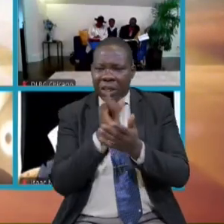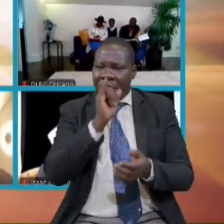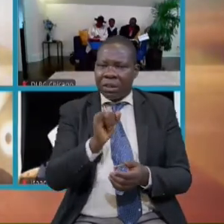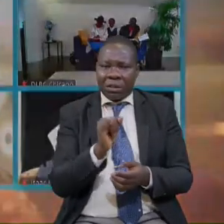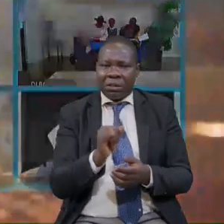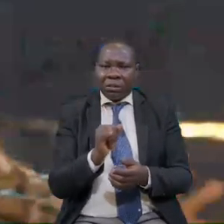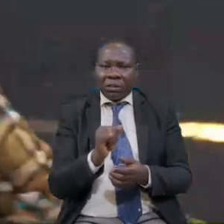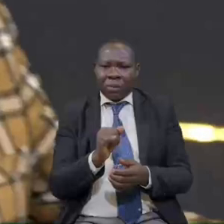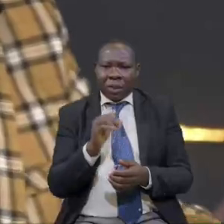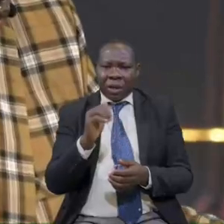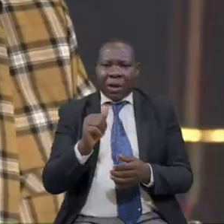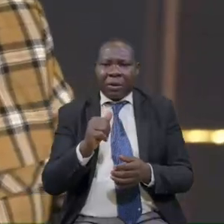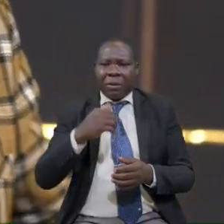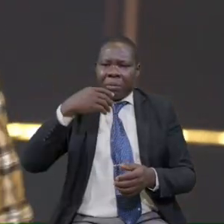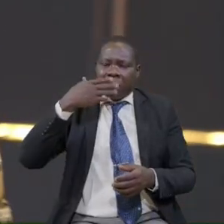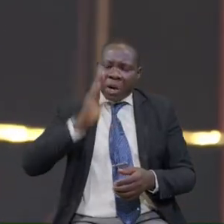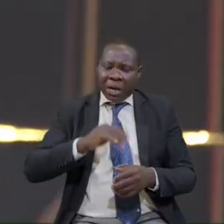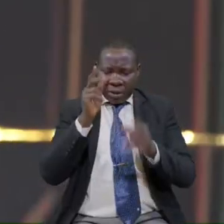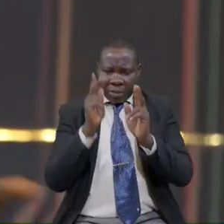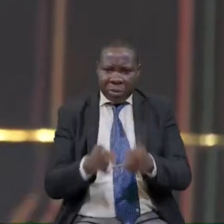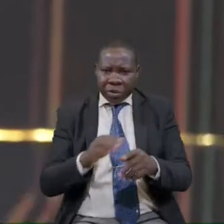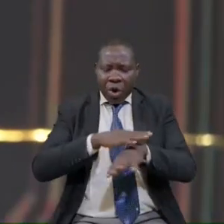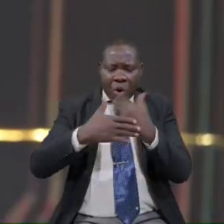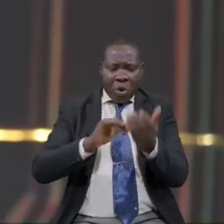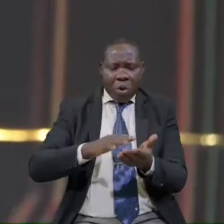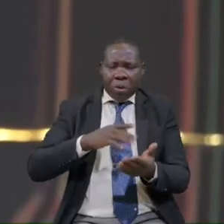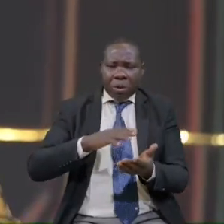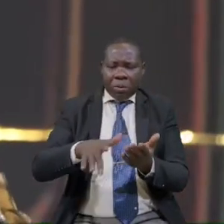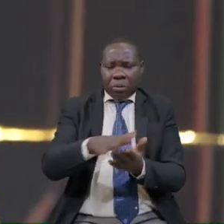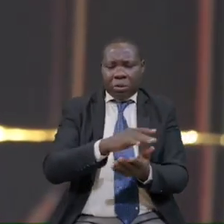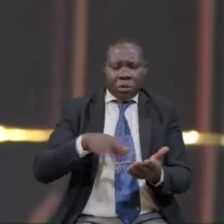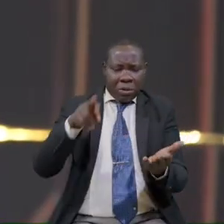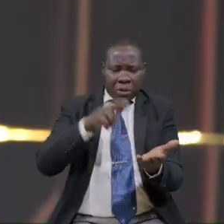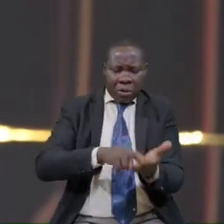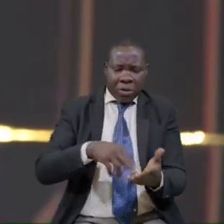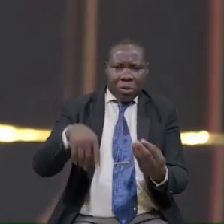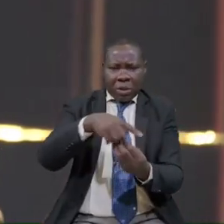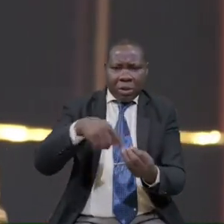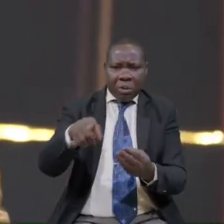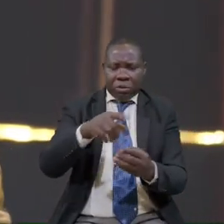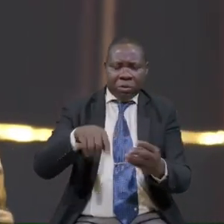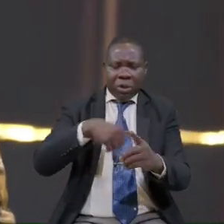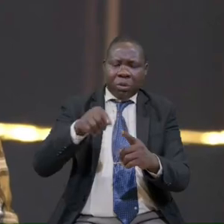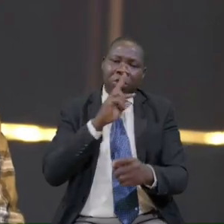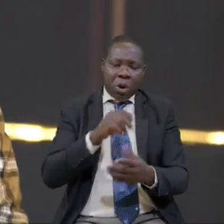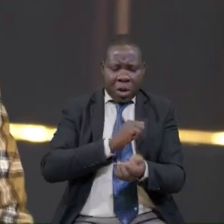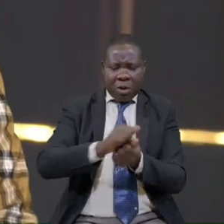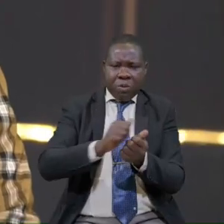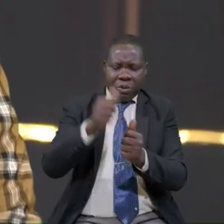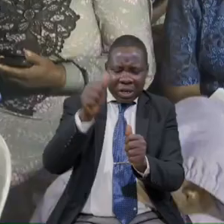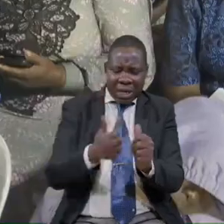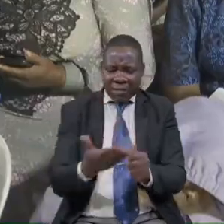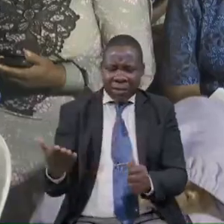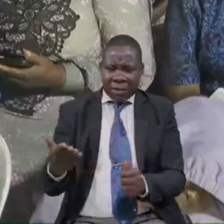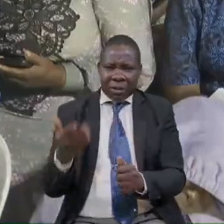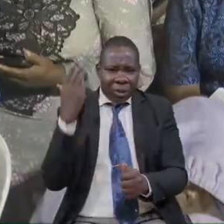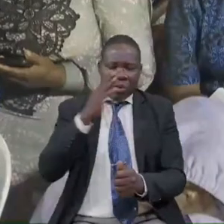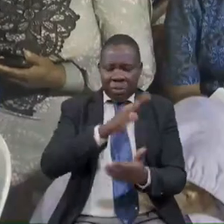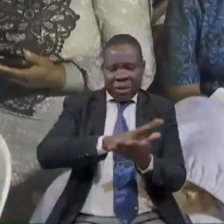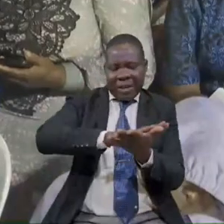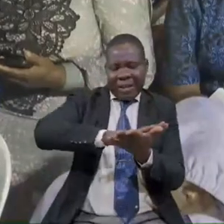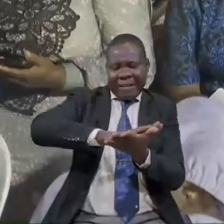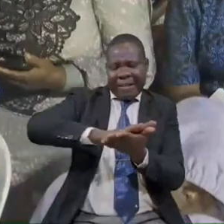cupide, un efféminé, tout ce rapport contre vous, dès que vous êtes lavé, toutes ces